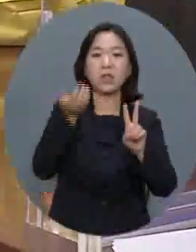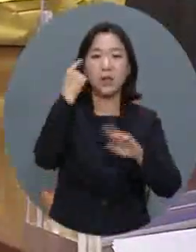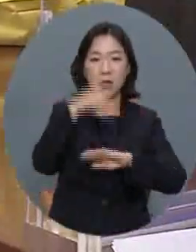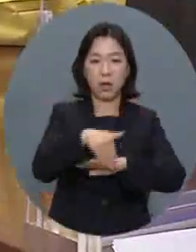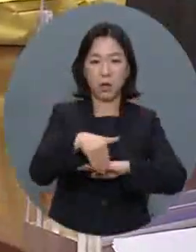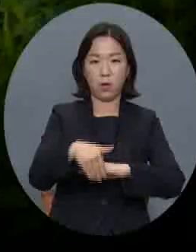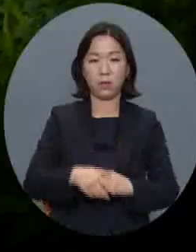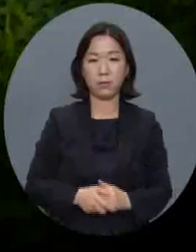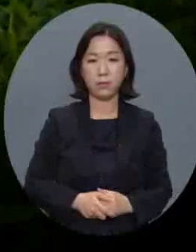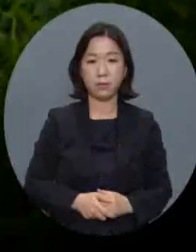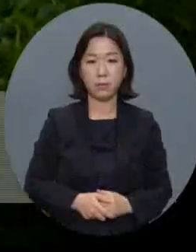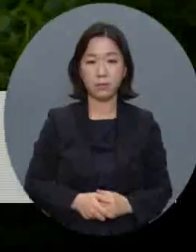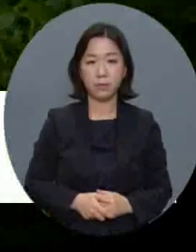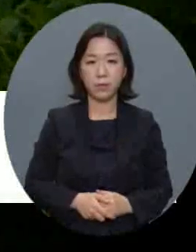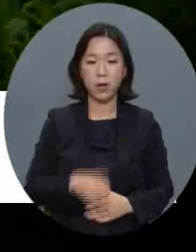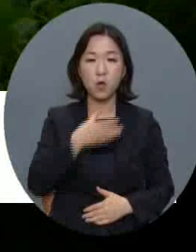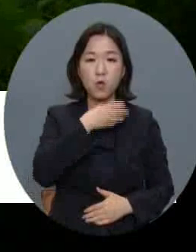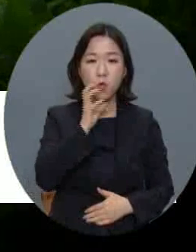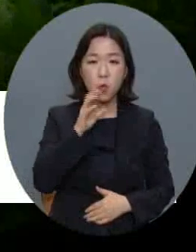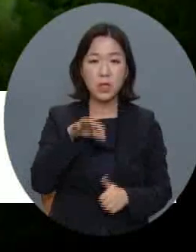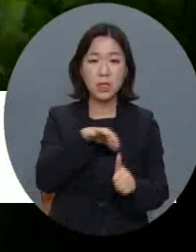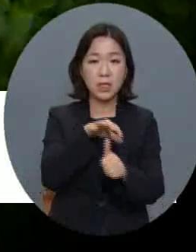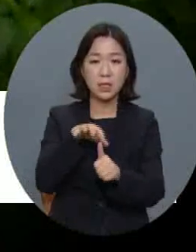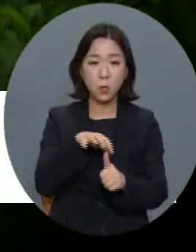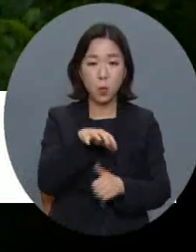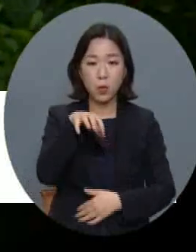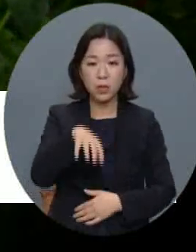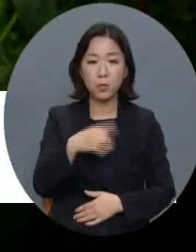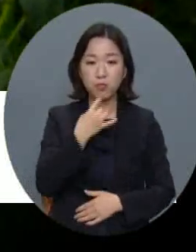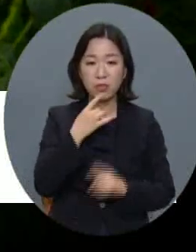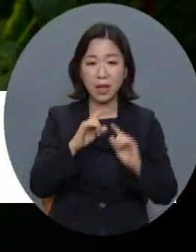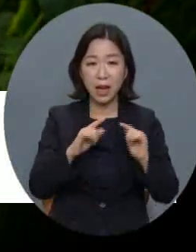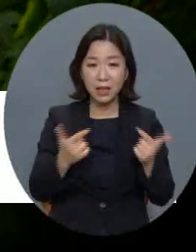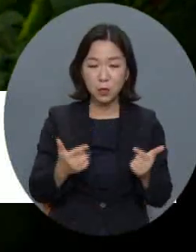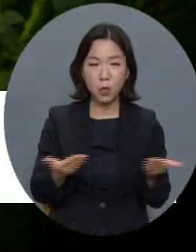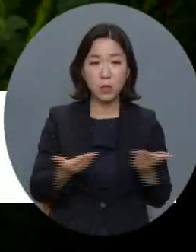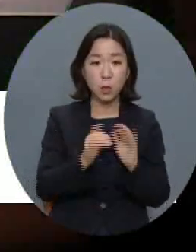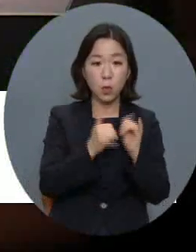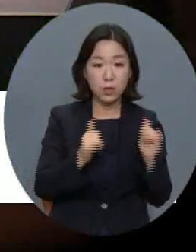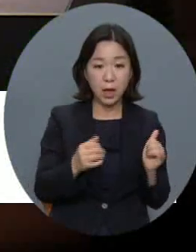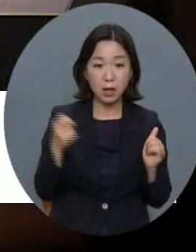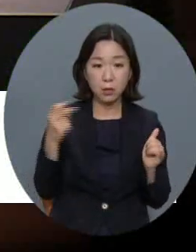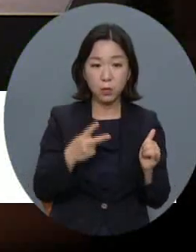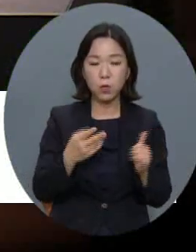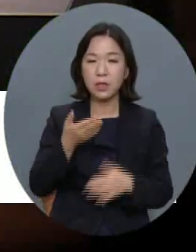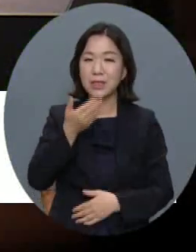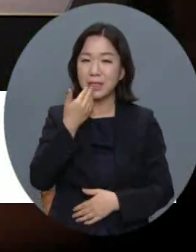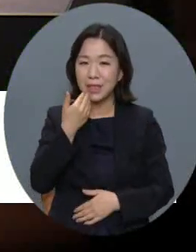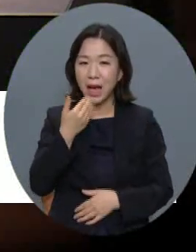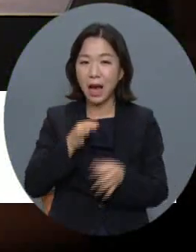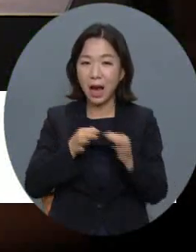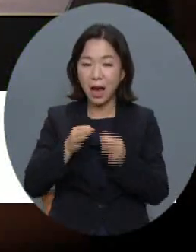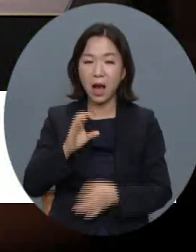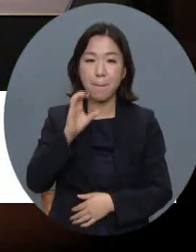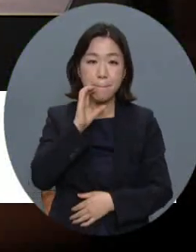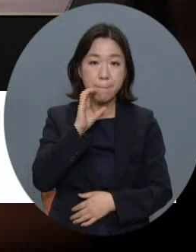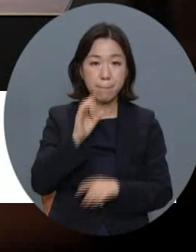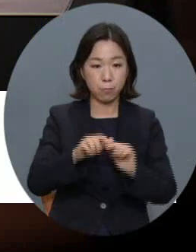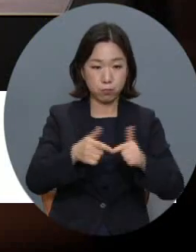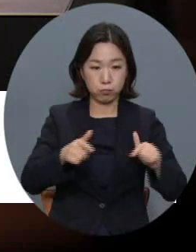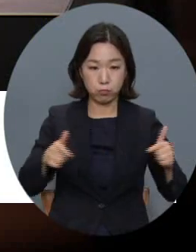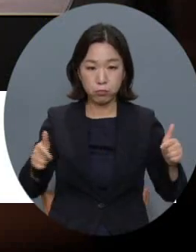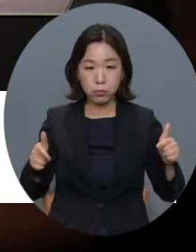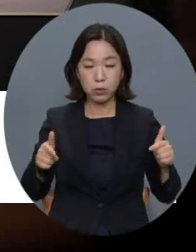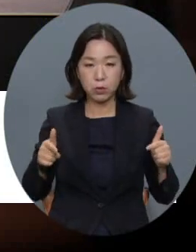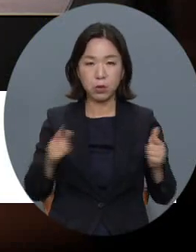계획입니다. 노인시설뿐만 아니라 지금 계절 근로자들 이런 부분도 있고 식당, 카페 이런